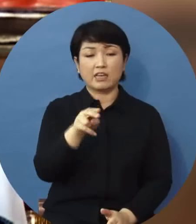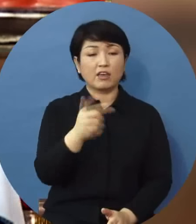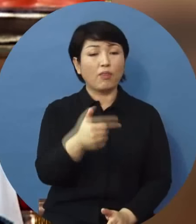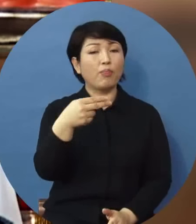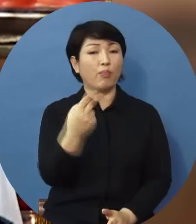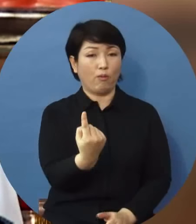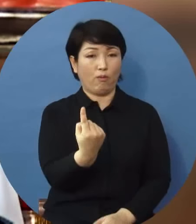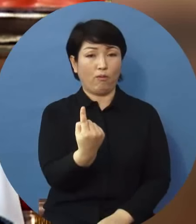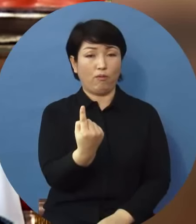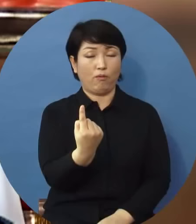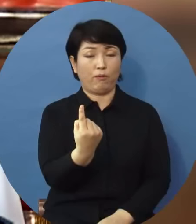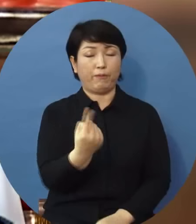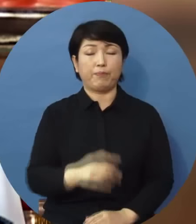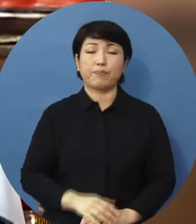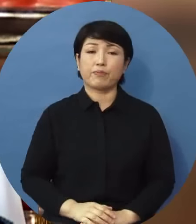견도.